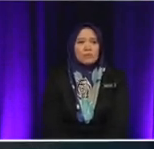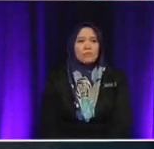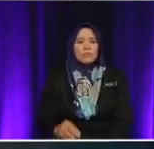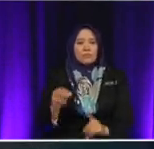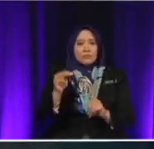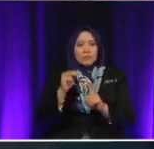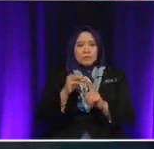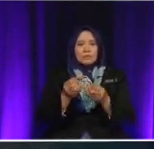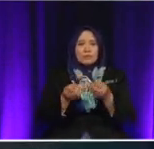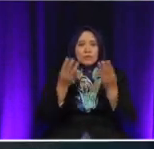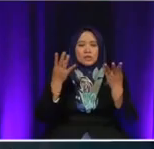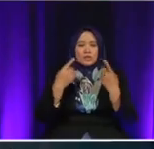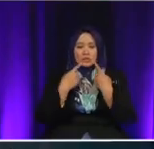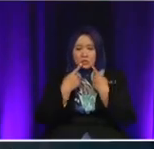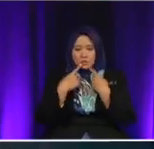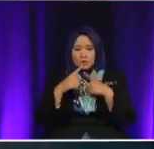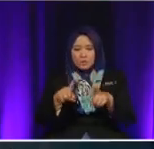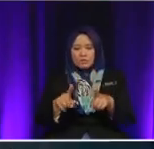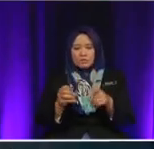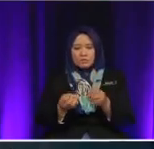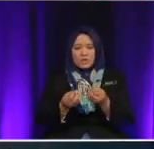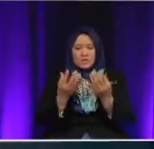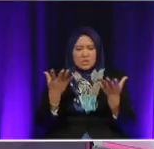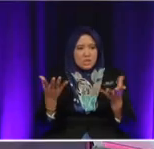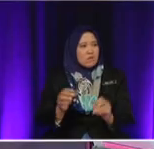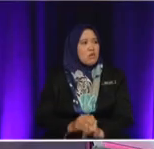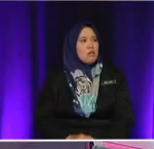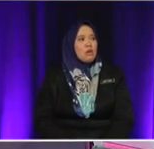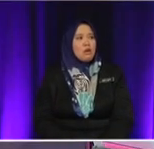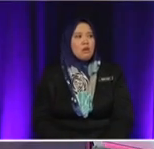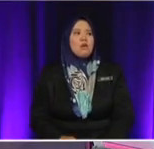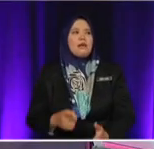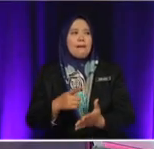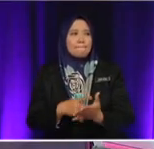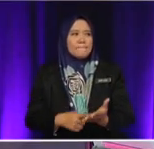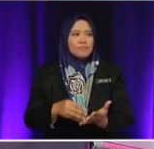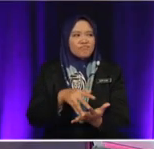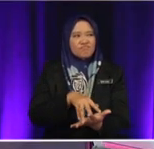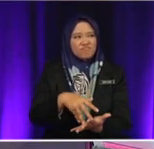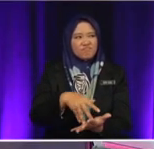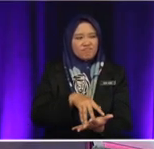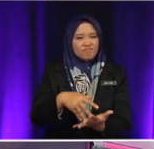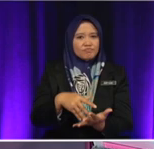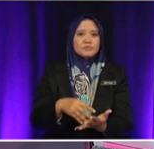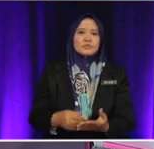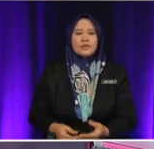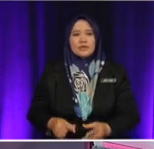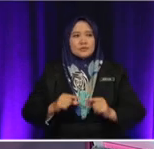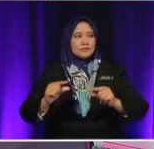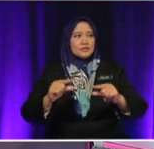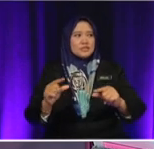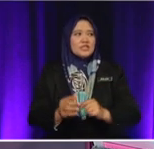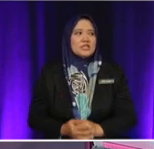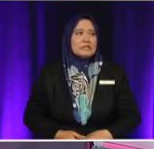pun panjang sebenarnya. Okey, yang kedua, apakah kelemahan gaya kepimpinan autokratik? Siapa yang cuba?